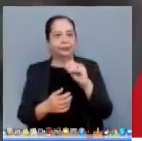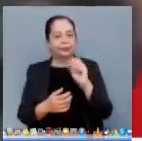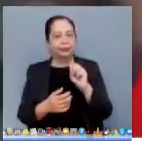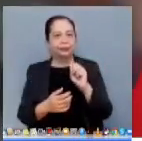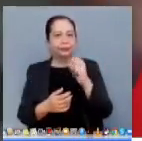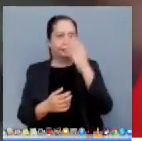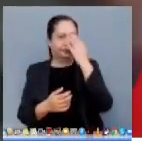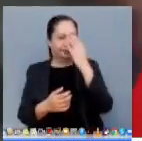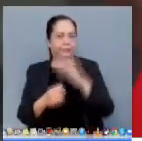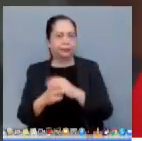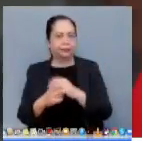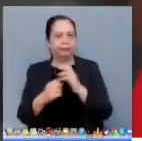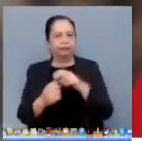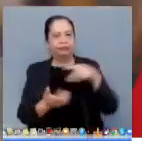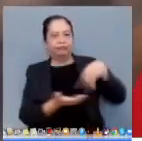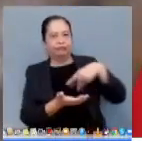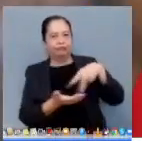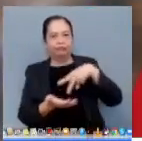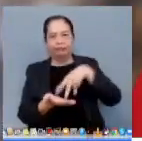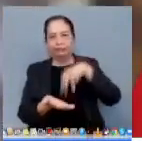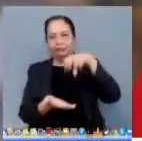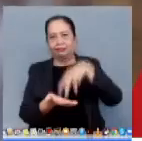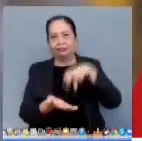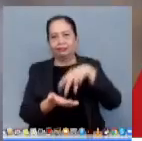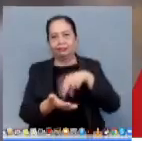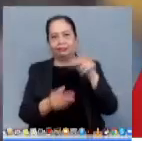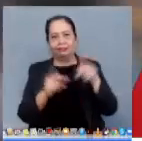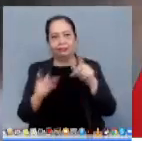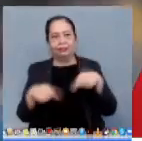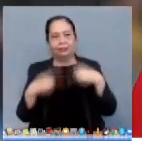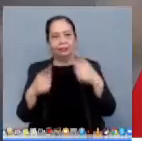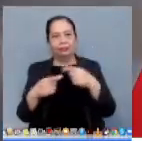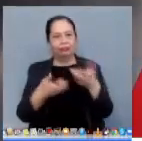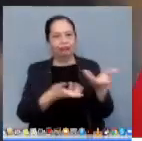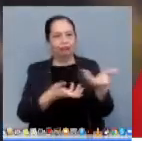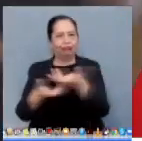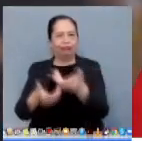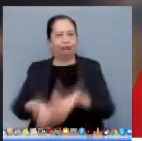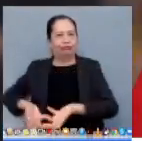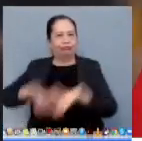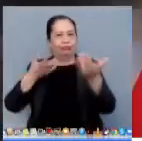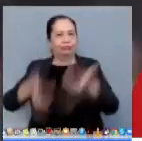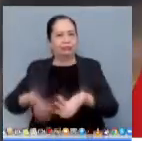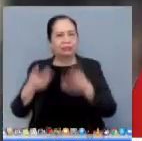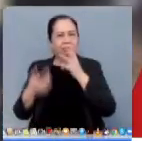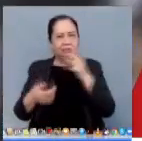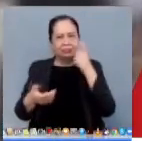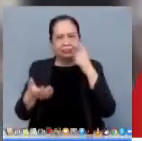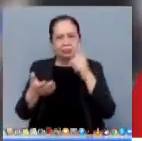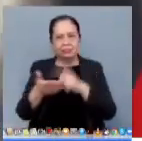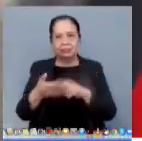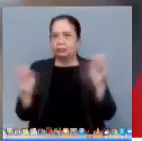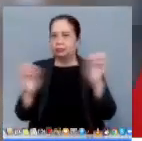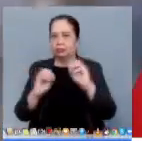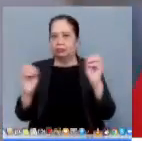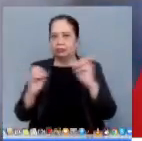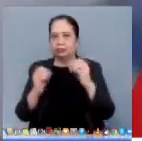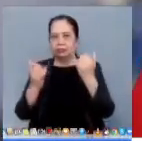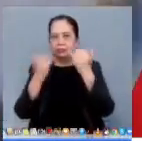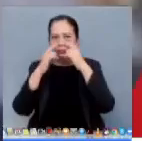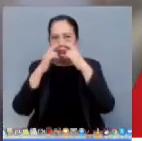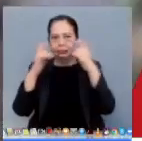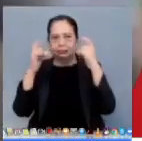at nagtatalunan ang mga residente habang nagbabasaan ng tubig. Pero mapapansing wala silang suot na face mask